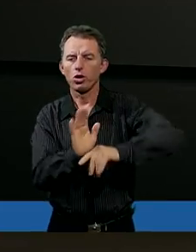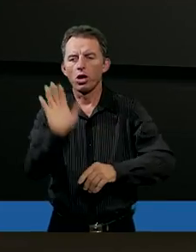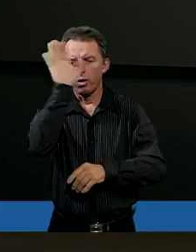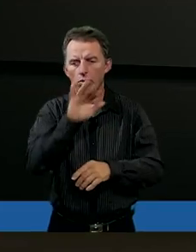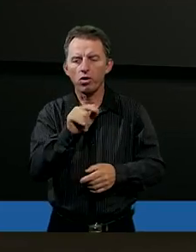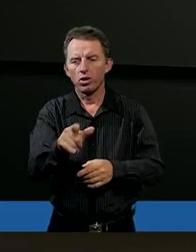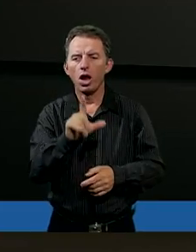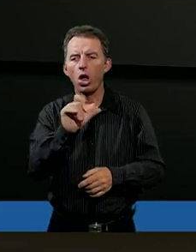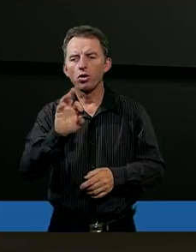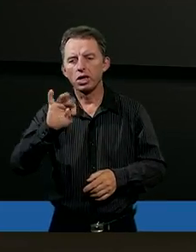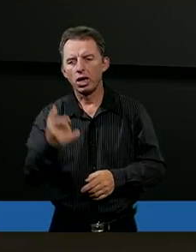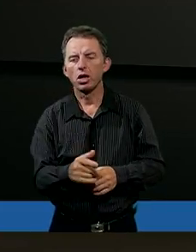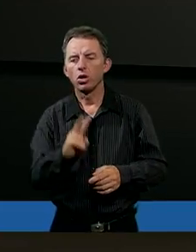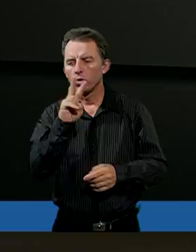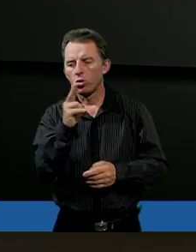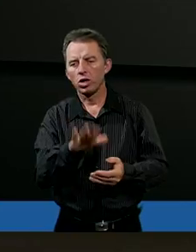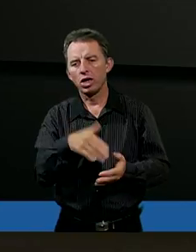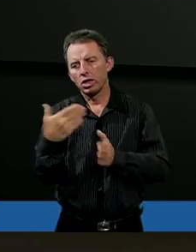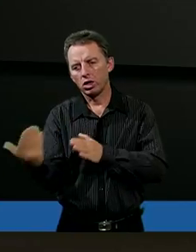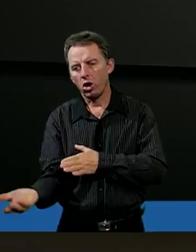i teodycei. A z drugiej strony